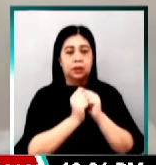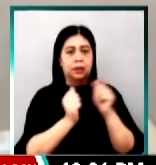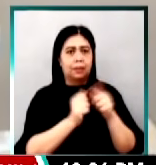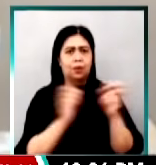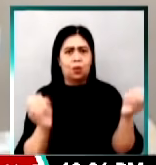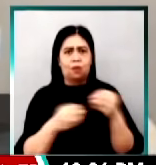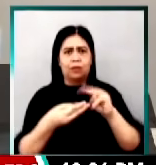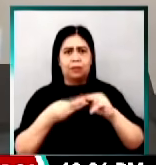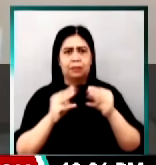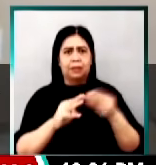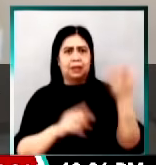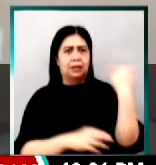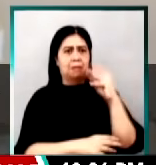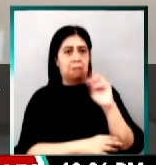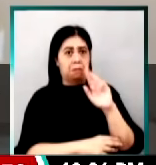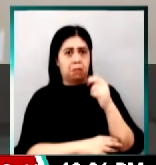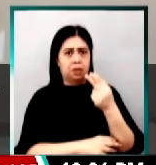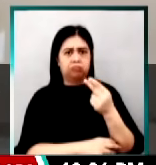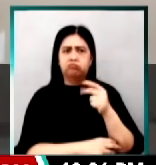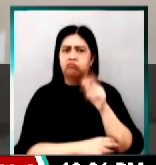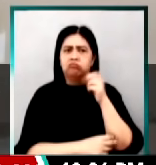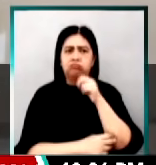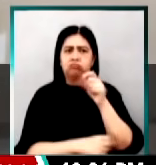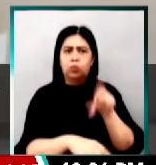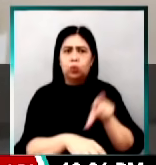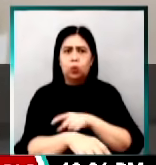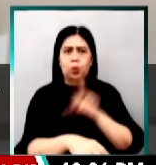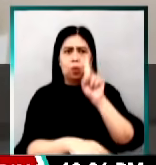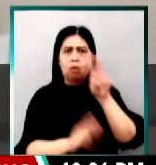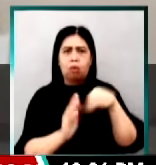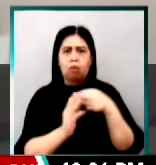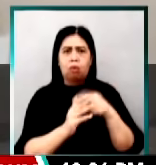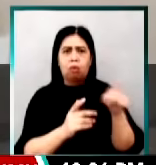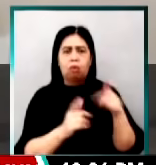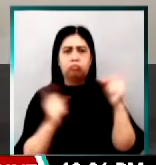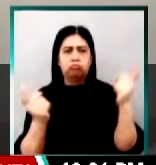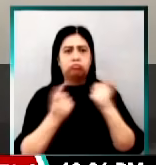Marso. Hindi naman daw kasi nagtagal ng isang oras ang kanilang selebrasyon sa